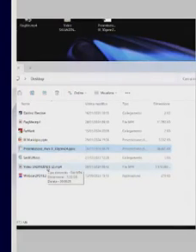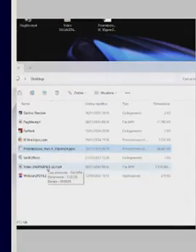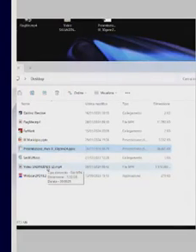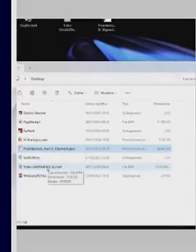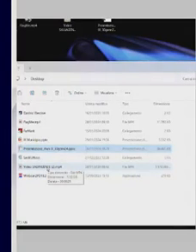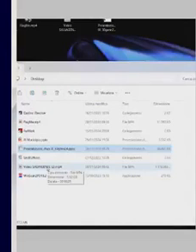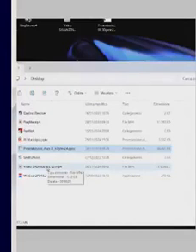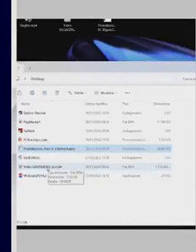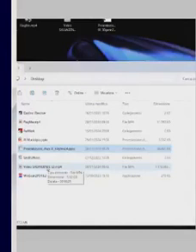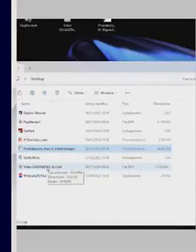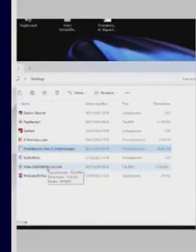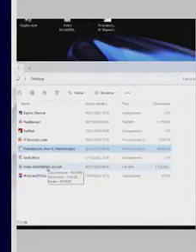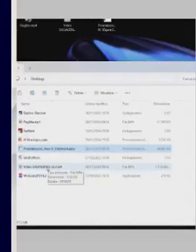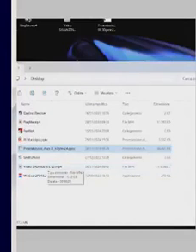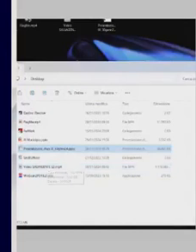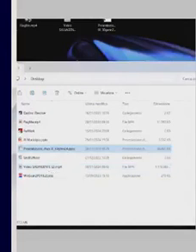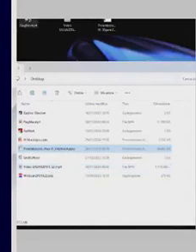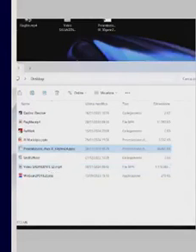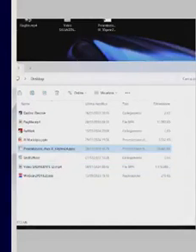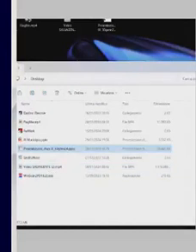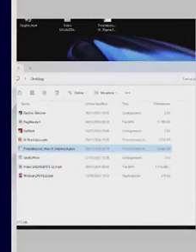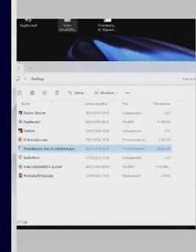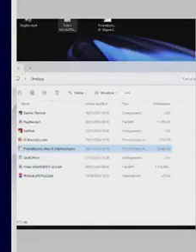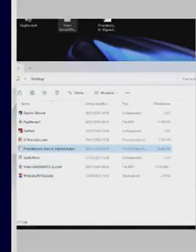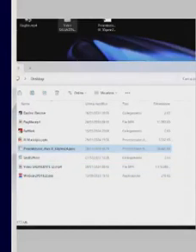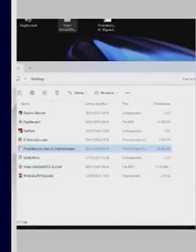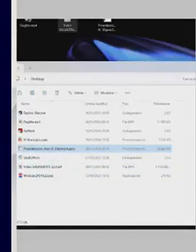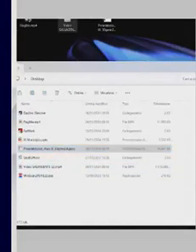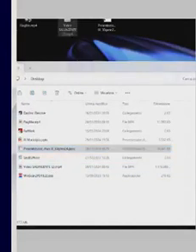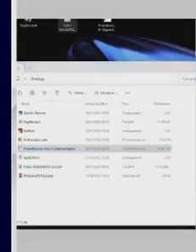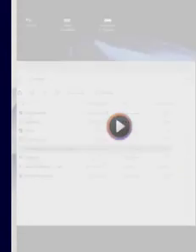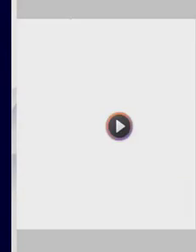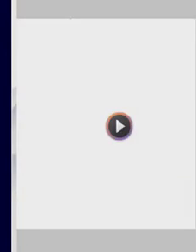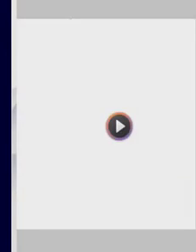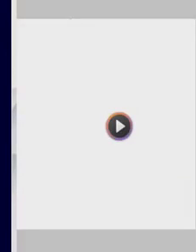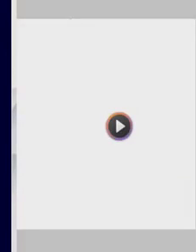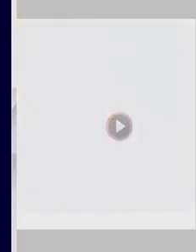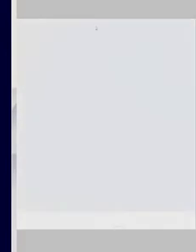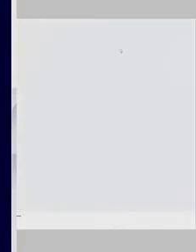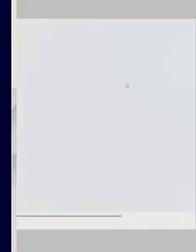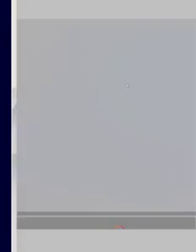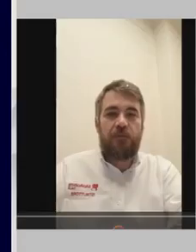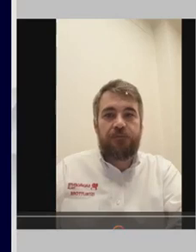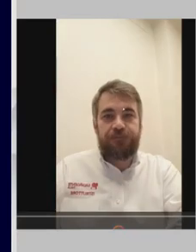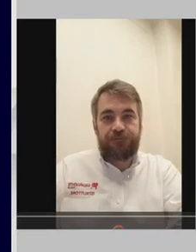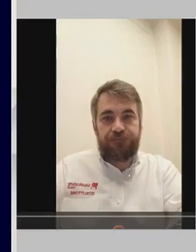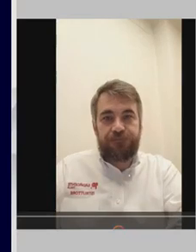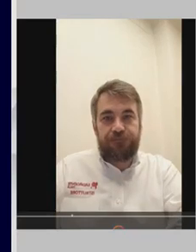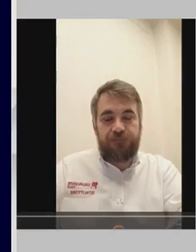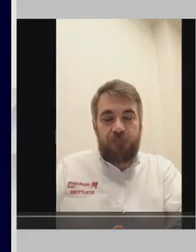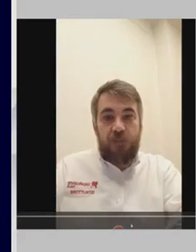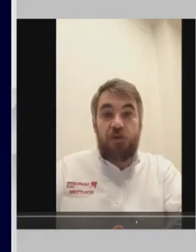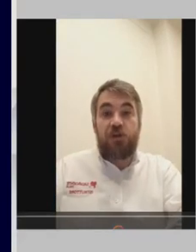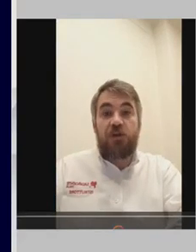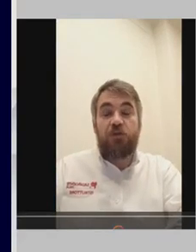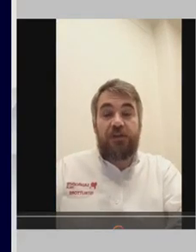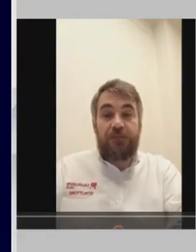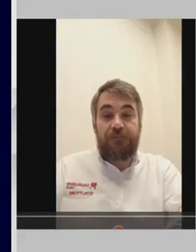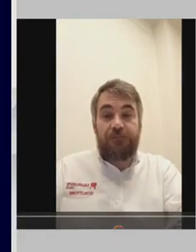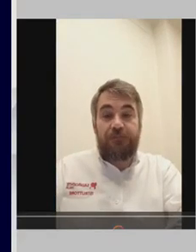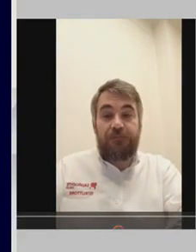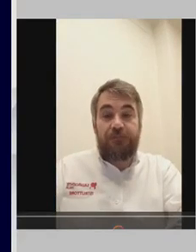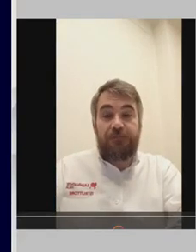rendiamo disponibile ai cittadini quando arrivano, in modo che gli diamo maggiore visibilità possibile. Allora, a questo punto... Buongiorno a